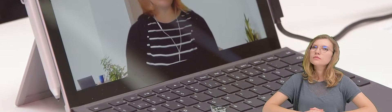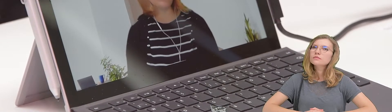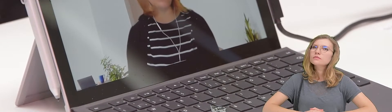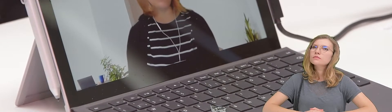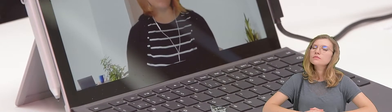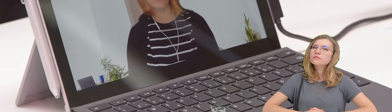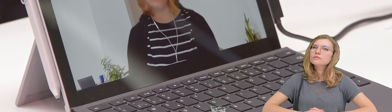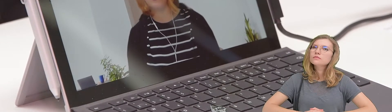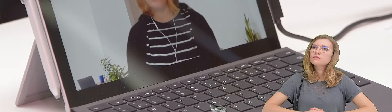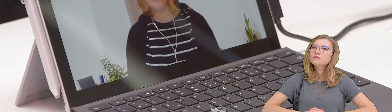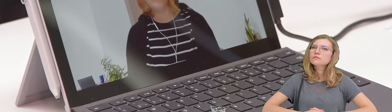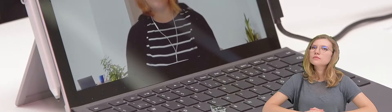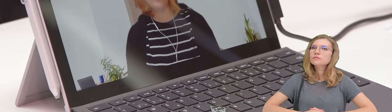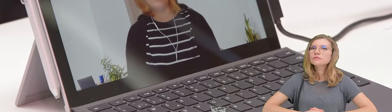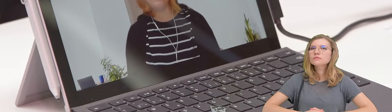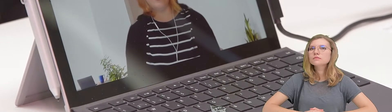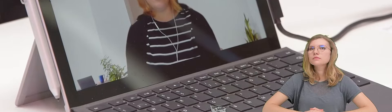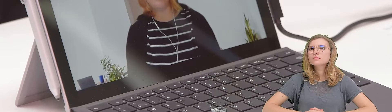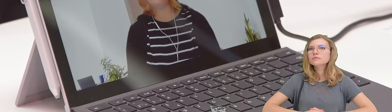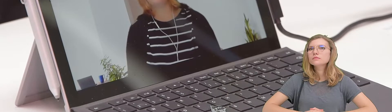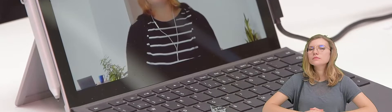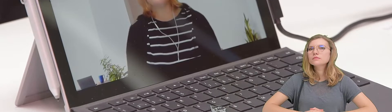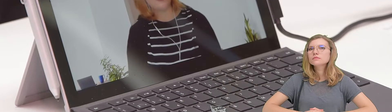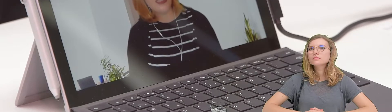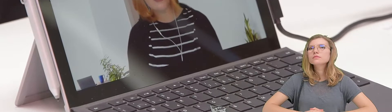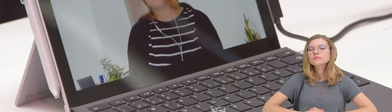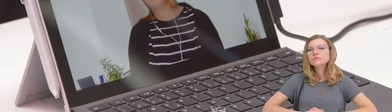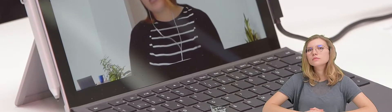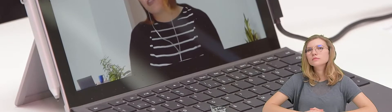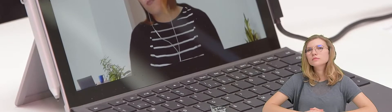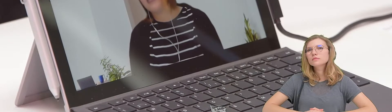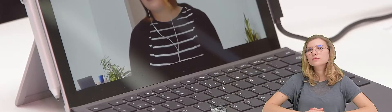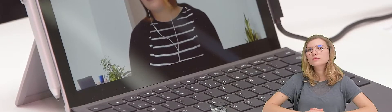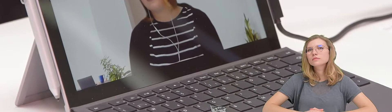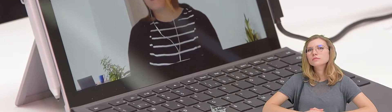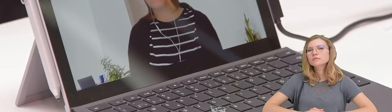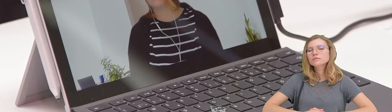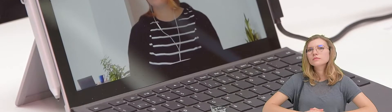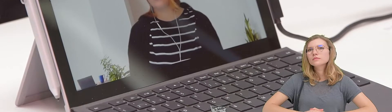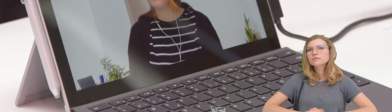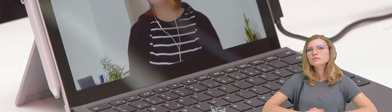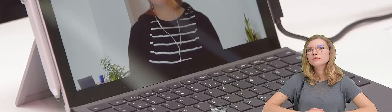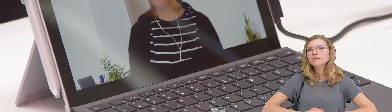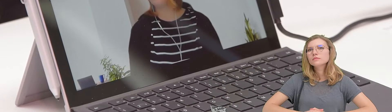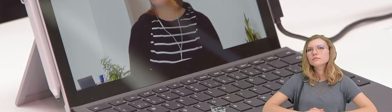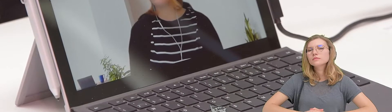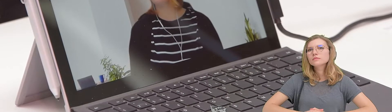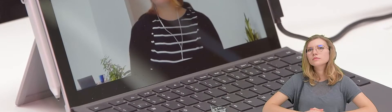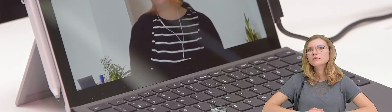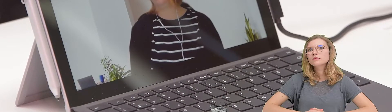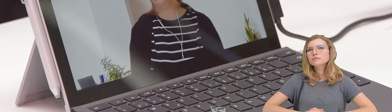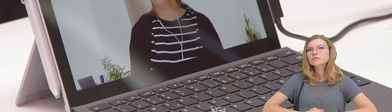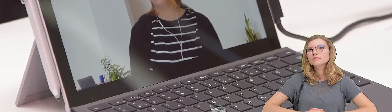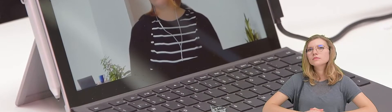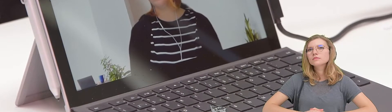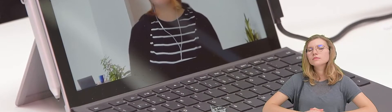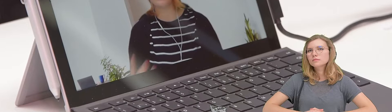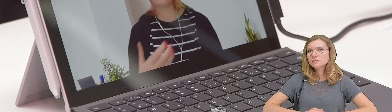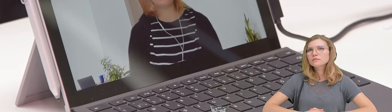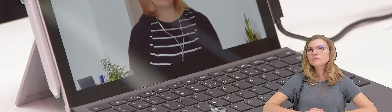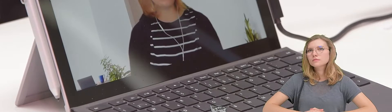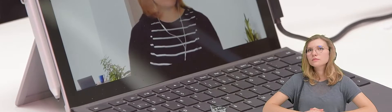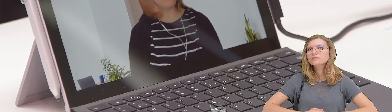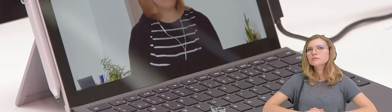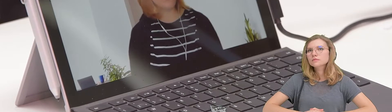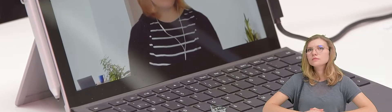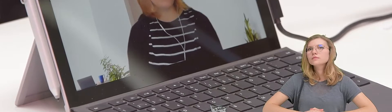oft benutzen. Und da kommt es tatsächlich immer zu ganz spannenden Diskussionen, weil es doch dann Unterschiede gibt. Also ich merke